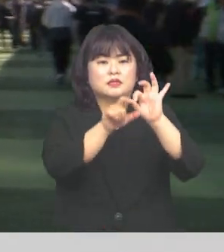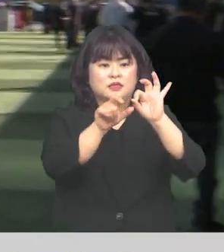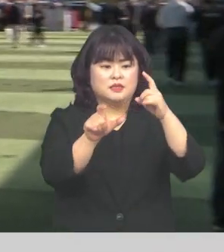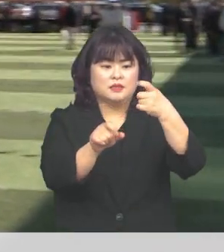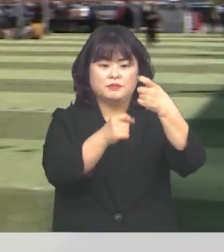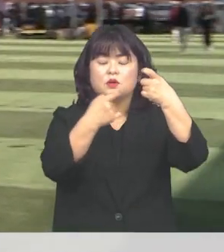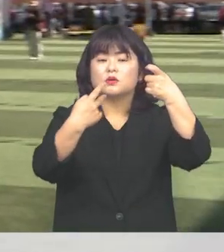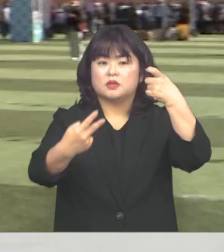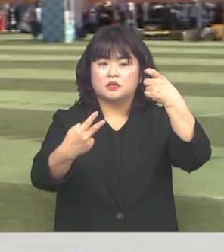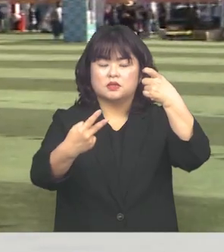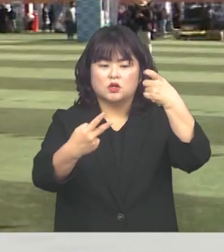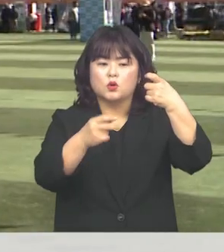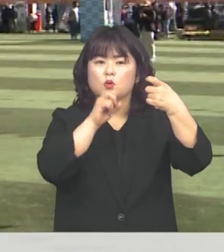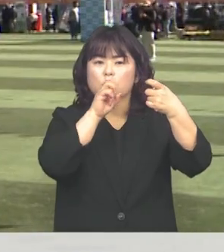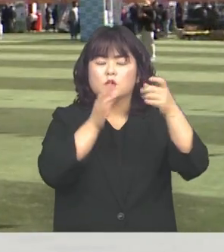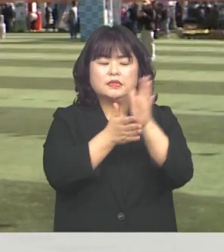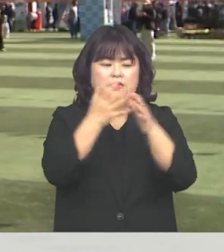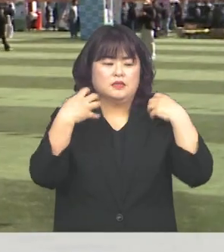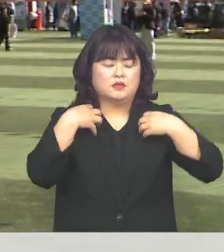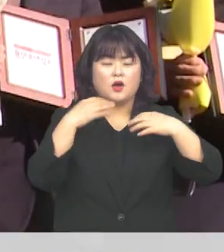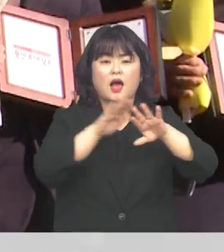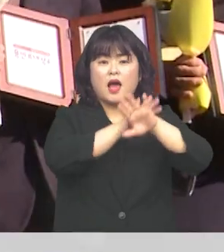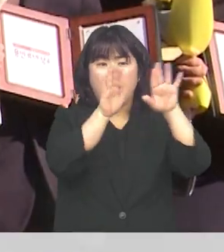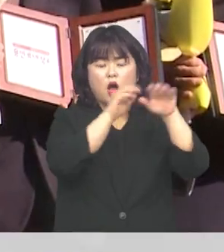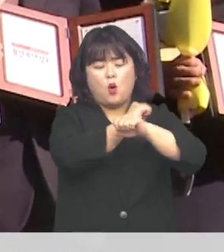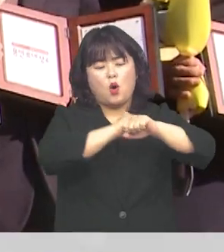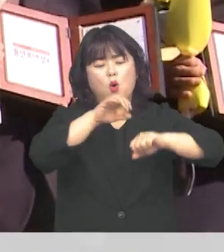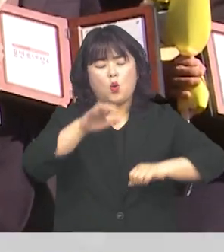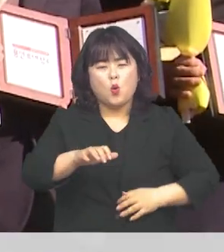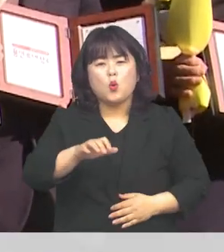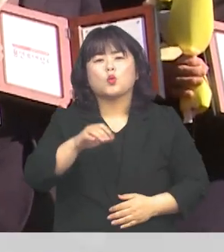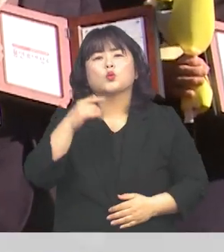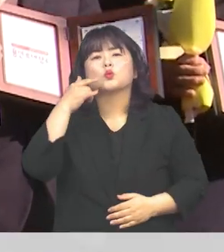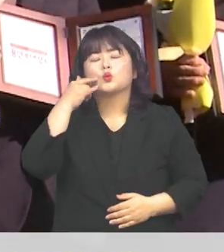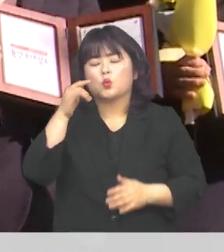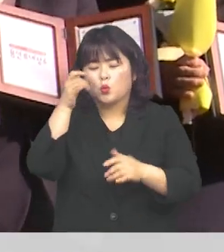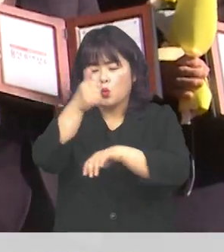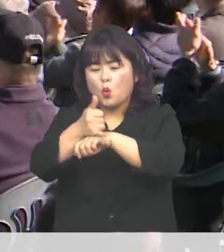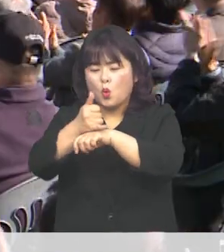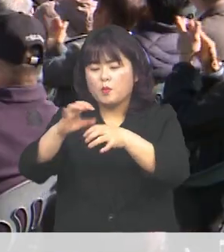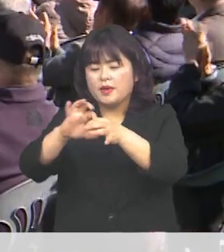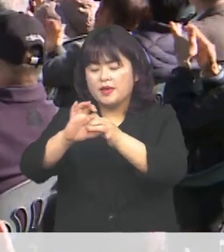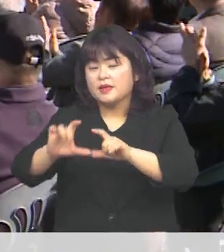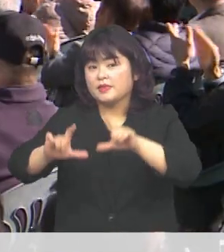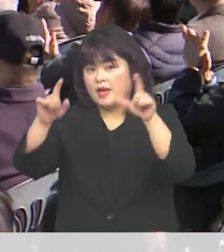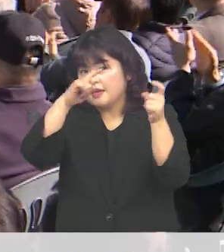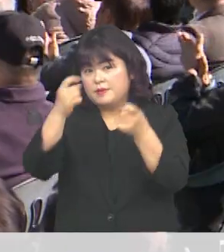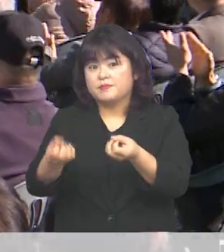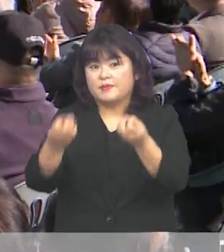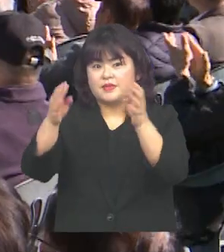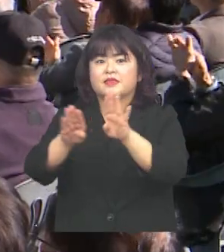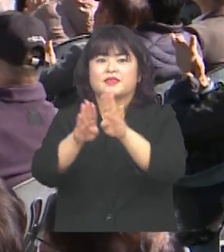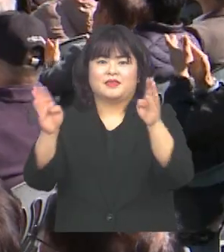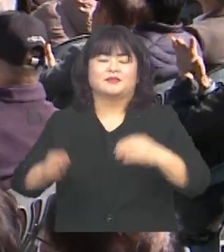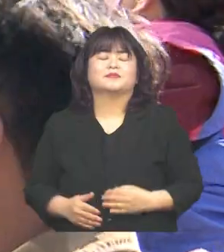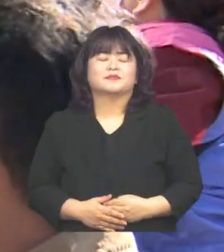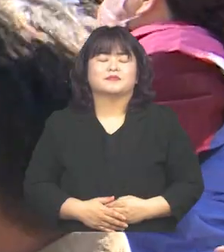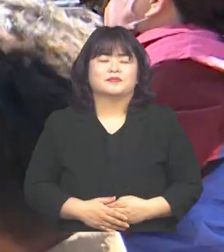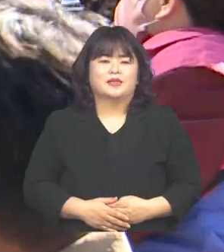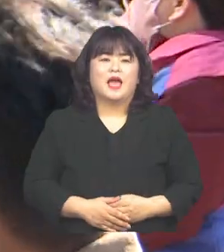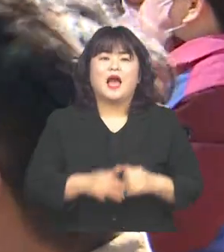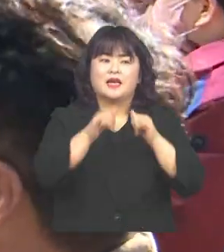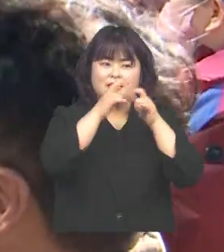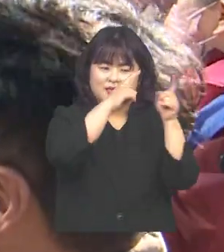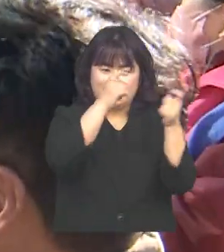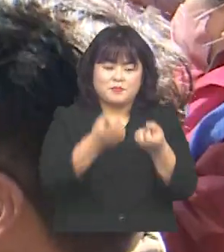용인특례시는 지난 2일 시청 하늘광장에서 제30회 용인특례시 농업인의 날 기념 행사를 개최했습니다.